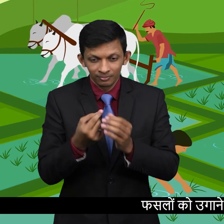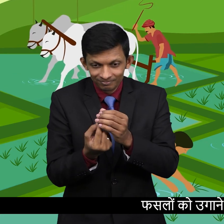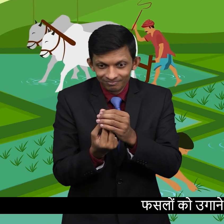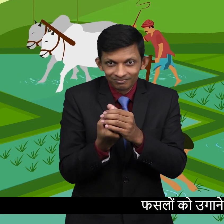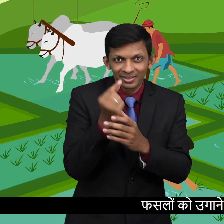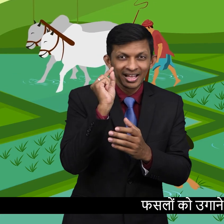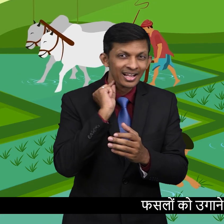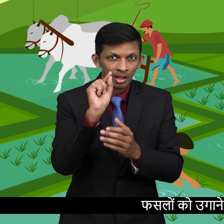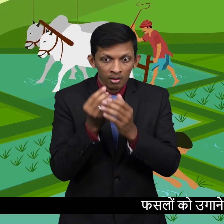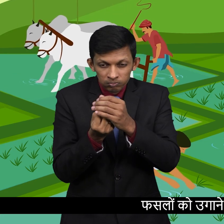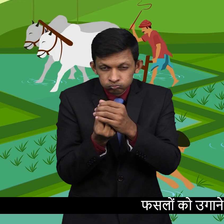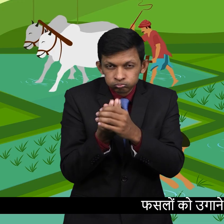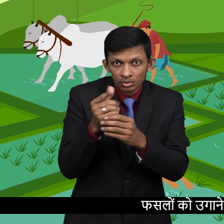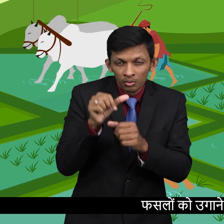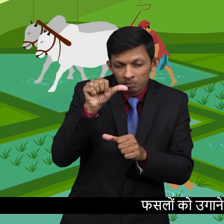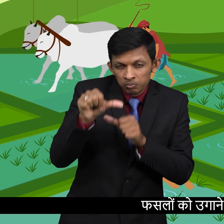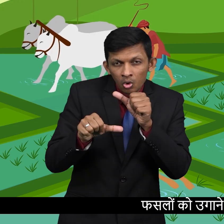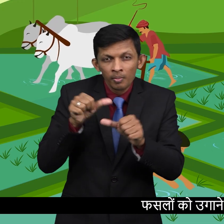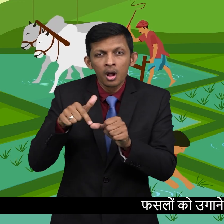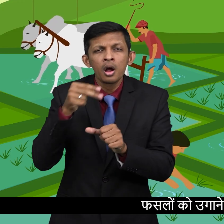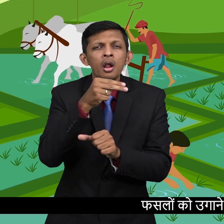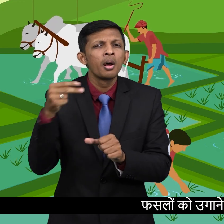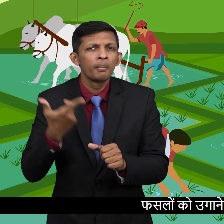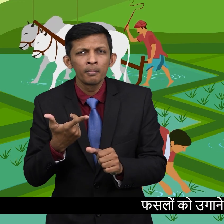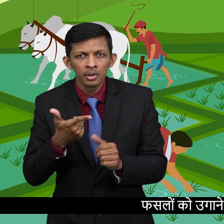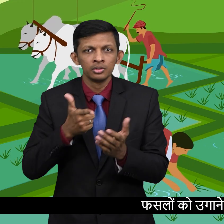फसलों को उगाने की प्रक्रिया को कृषि कहते हैं।